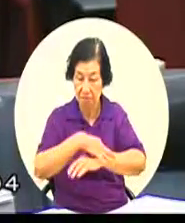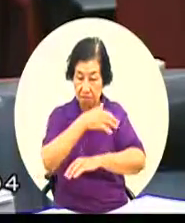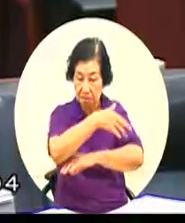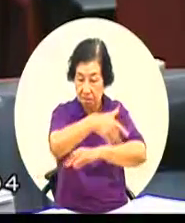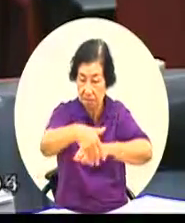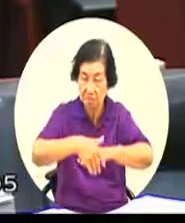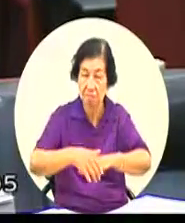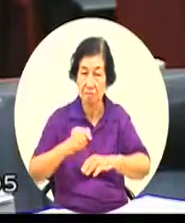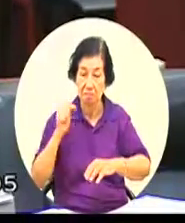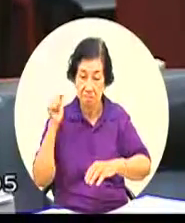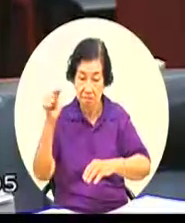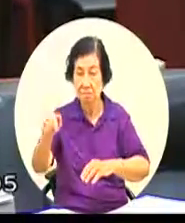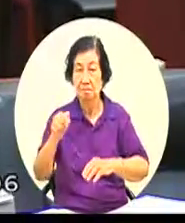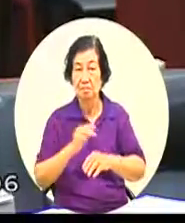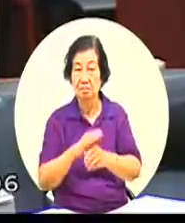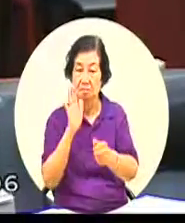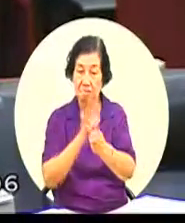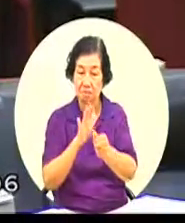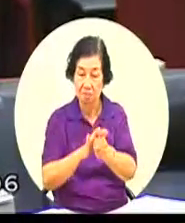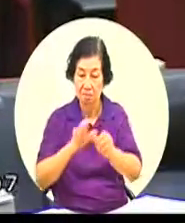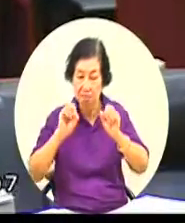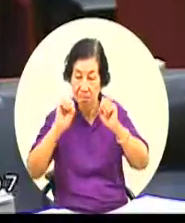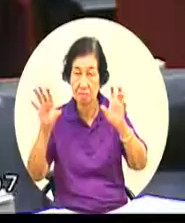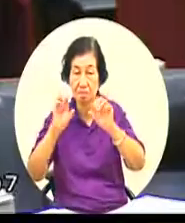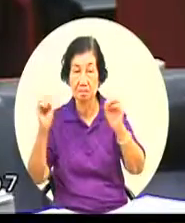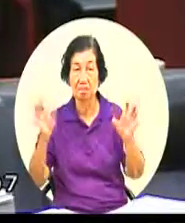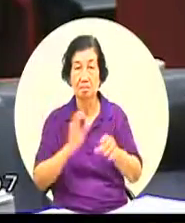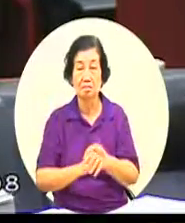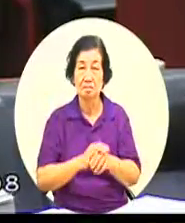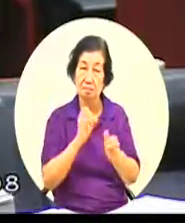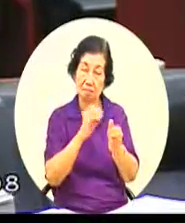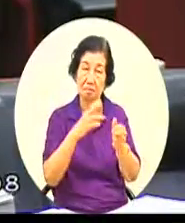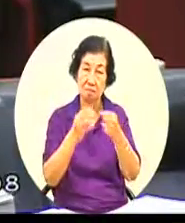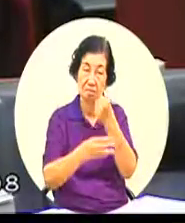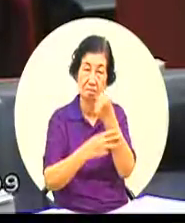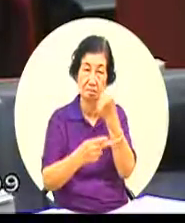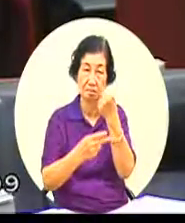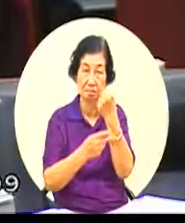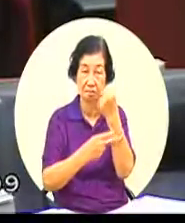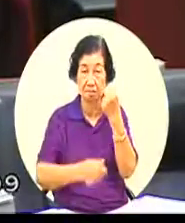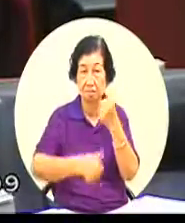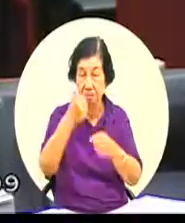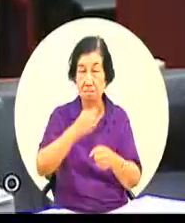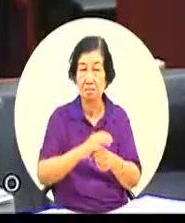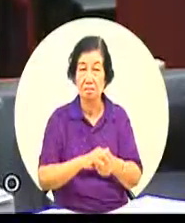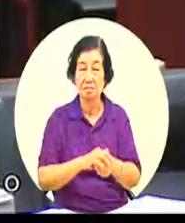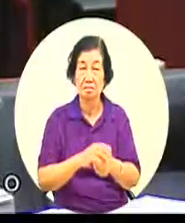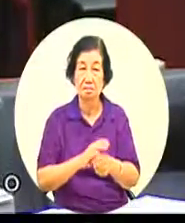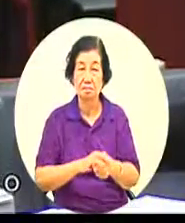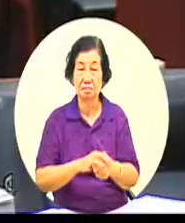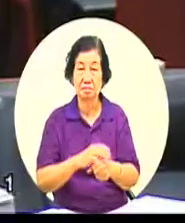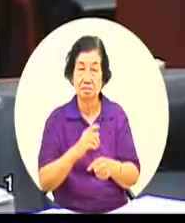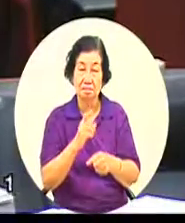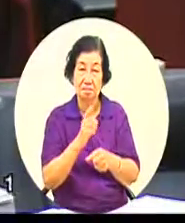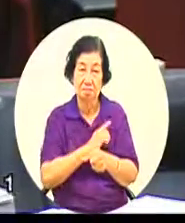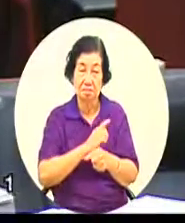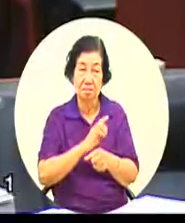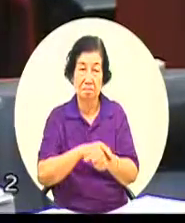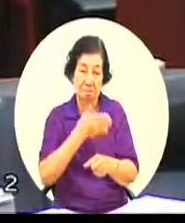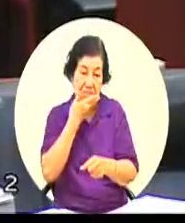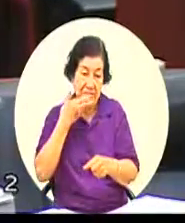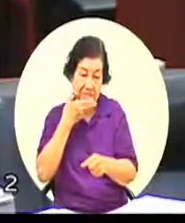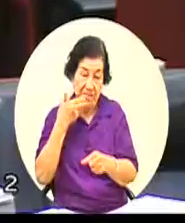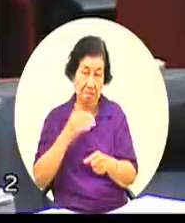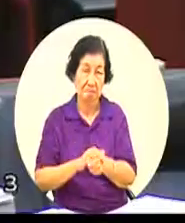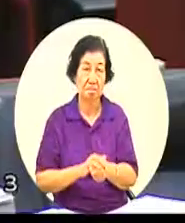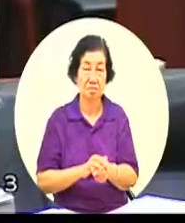传，我拢嘛甲遐里长讲，讲首先大家卖主书各自己见，爱替